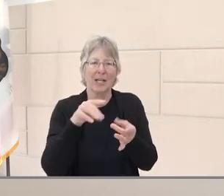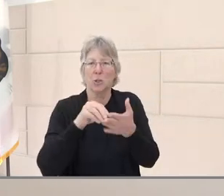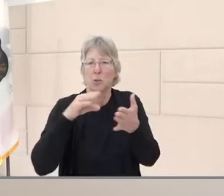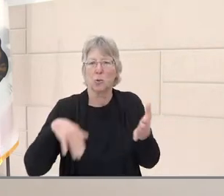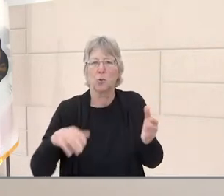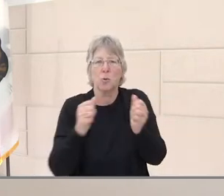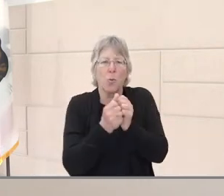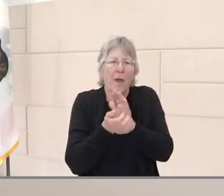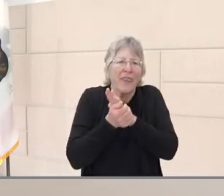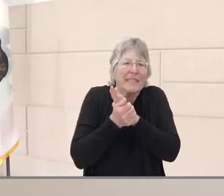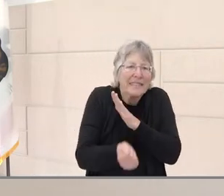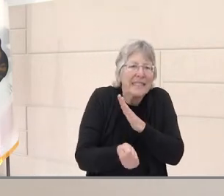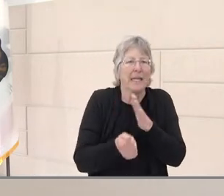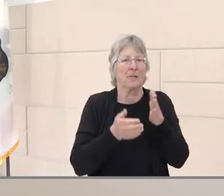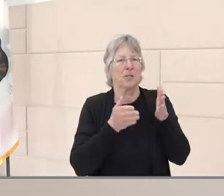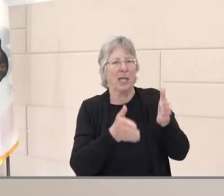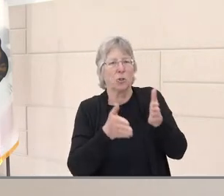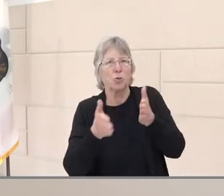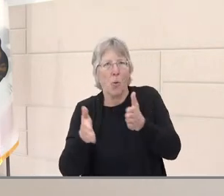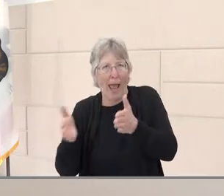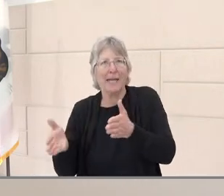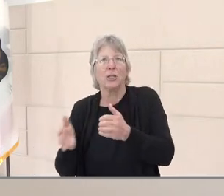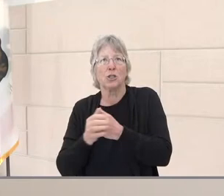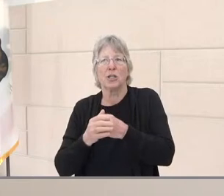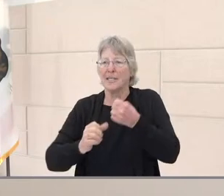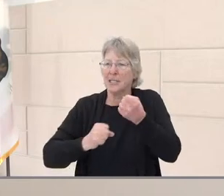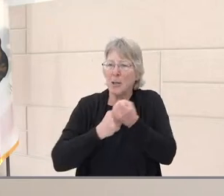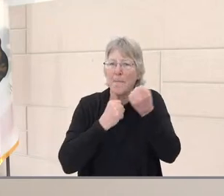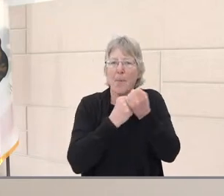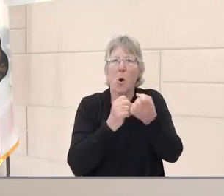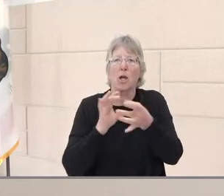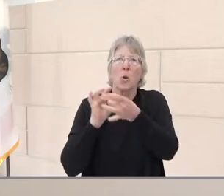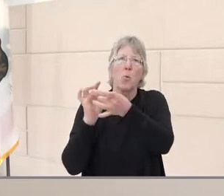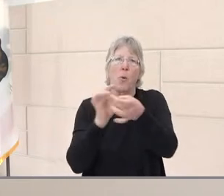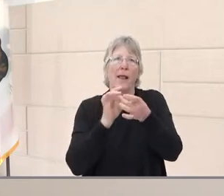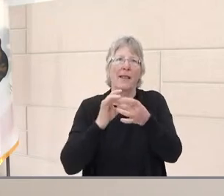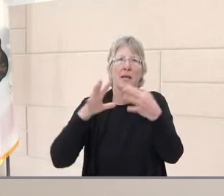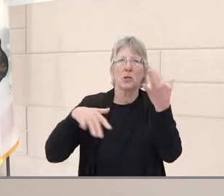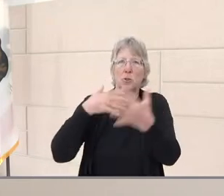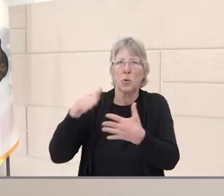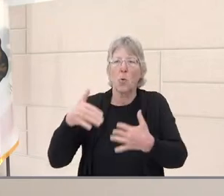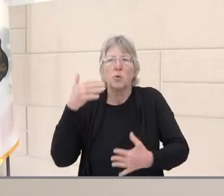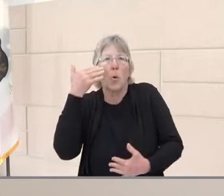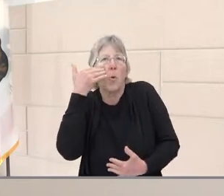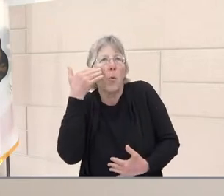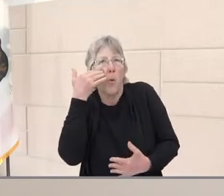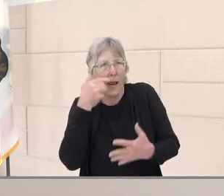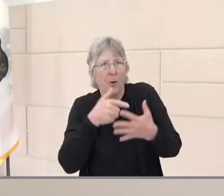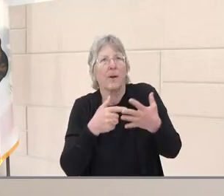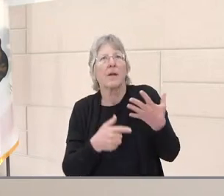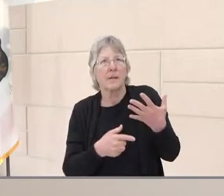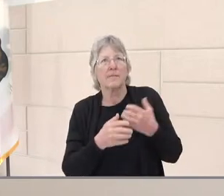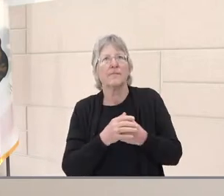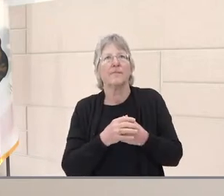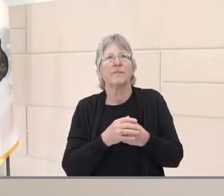ដើម្បីធ្វើយ៉ាងណាឲ្យសិស្សទទួលមានមុខជំនាញហើយធ្វើតំណាក់តំណងក្នុងសង្គម